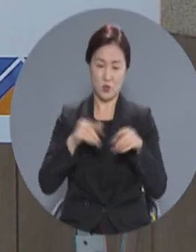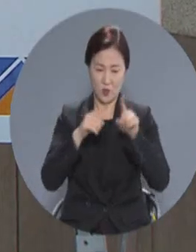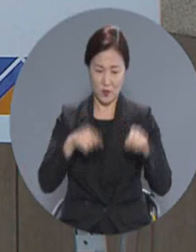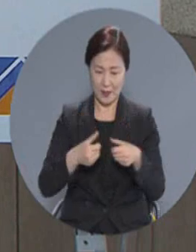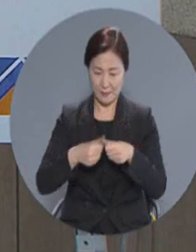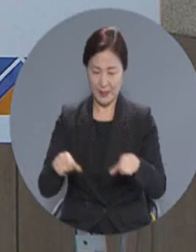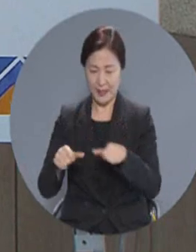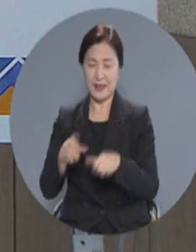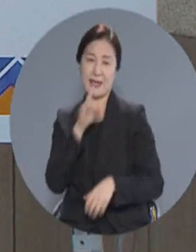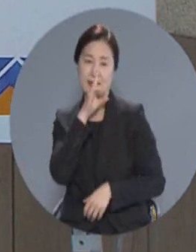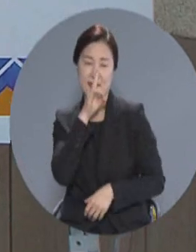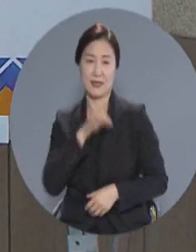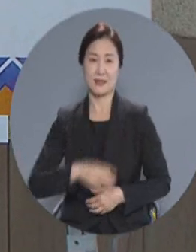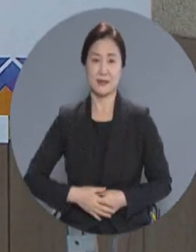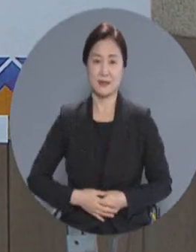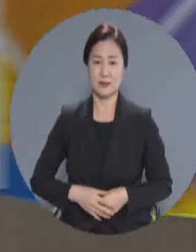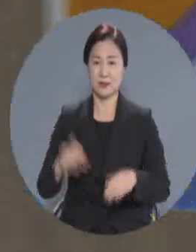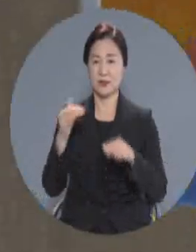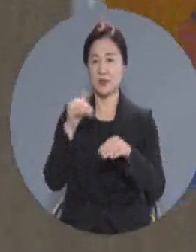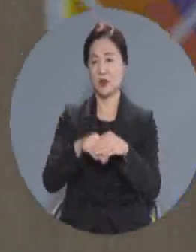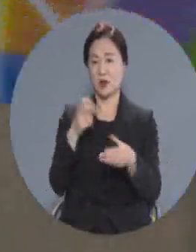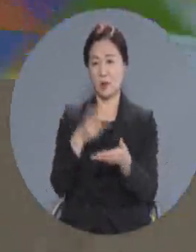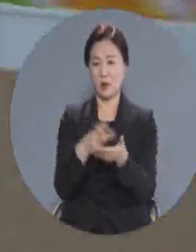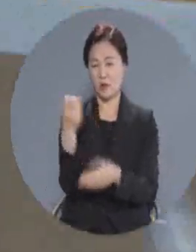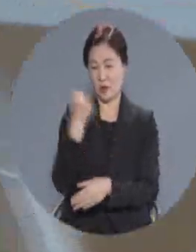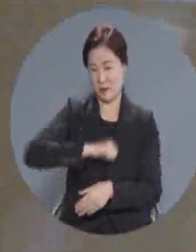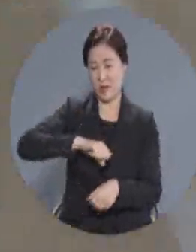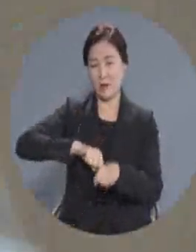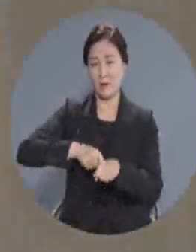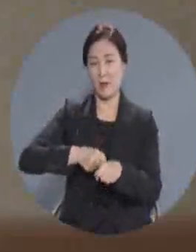투표용지를 훼손하는 경우에는 공직선거법에 위반돼